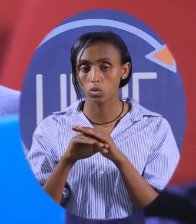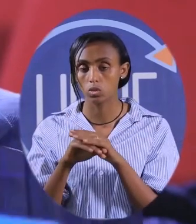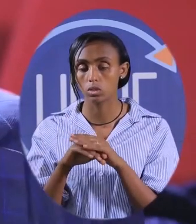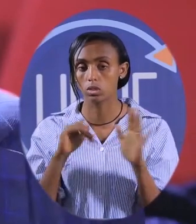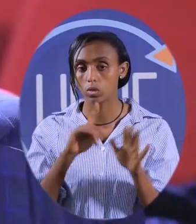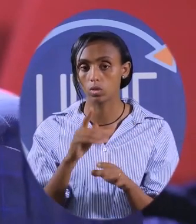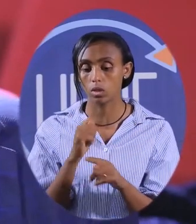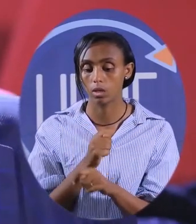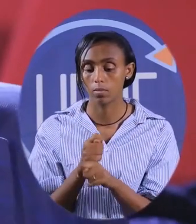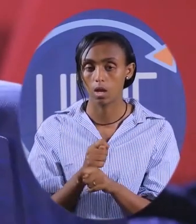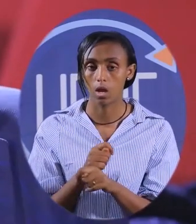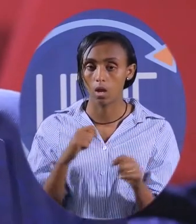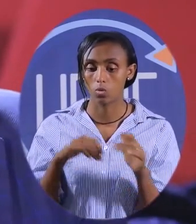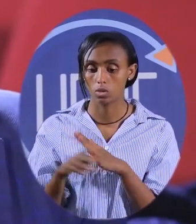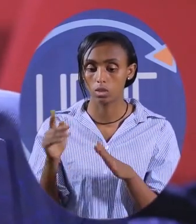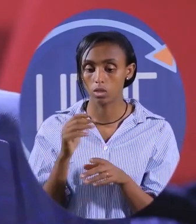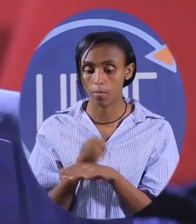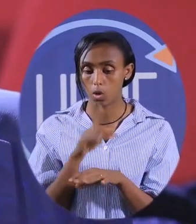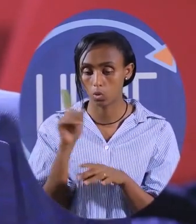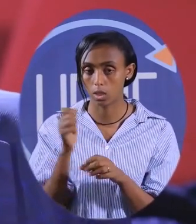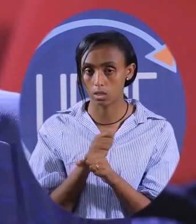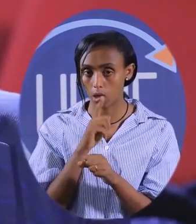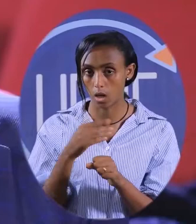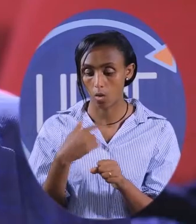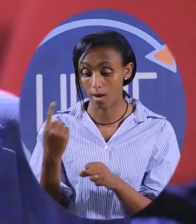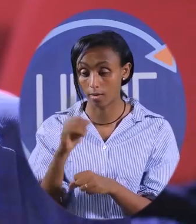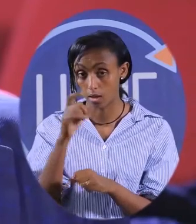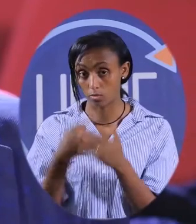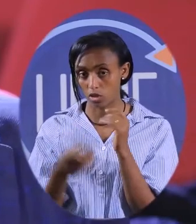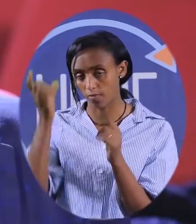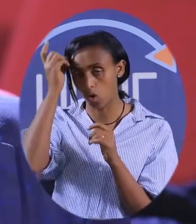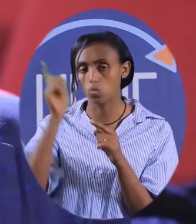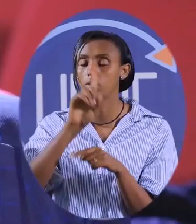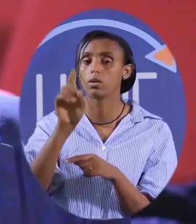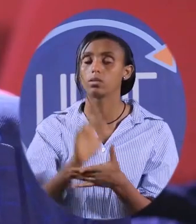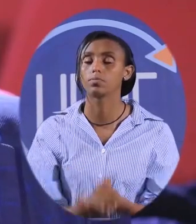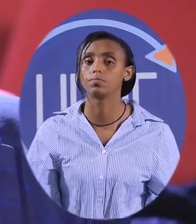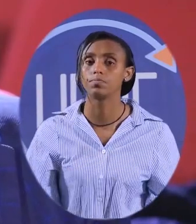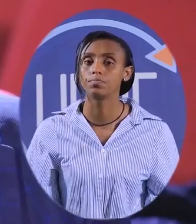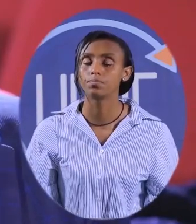ውስጥ የትግበራ አማካሪ ሆኜ እየሰራው ነው። አንድ ጥያቄ ብቻ አቶ ፍቃዱ ልጠይቅ።